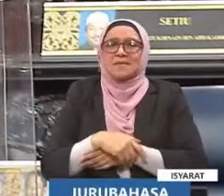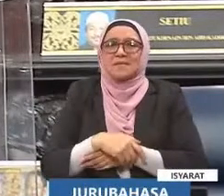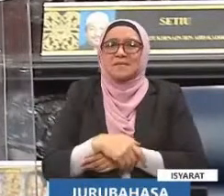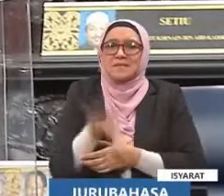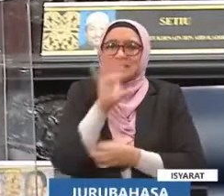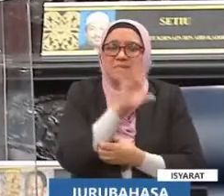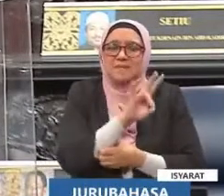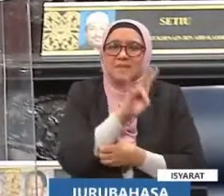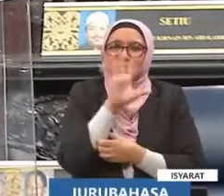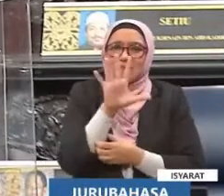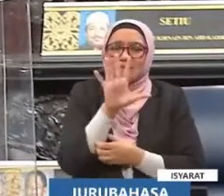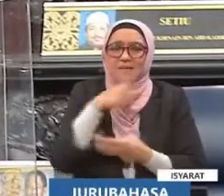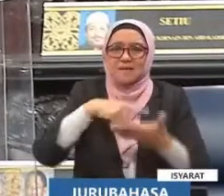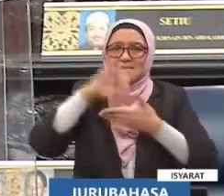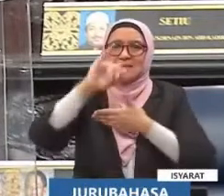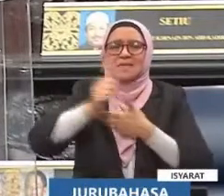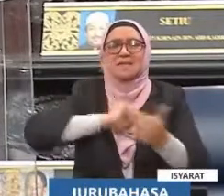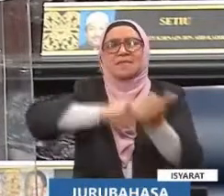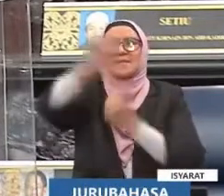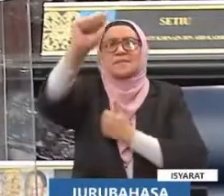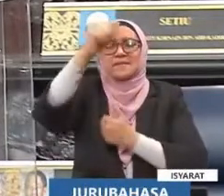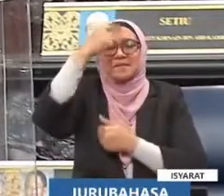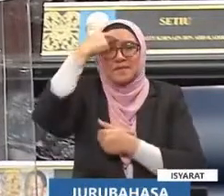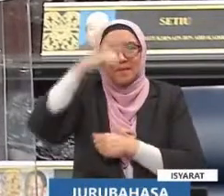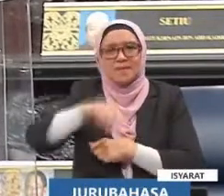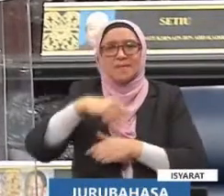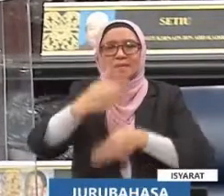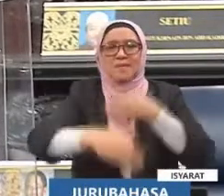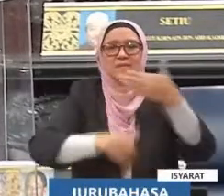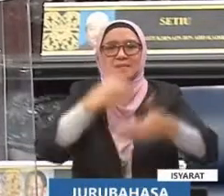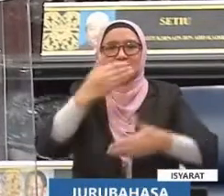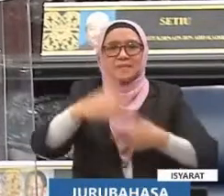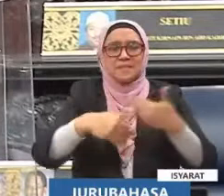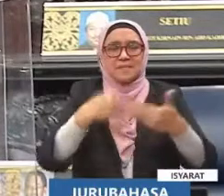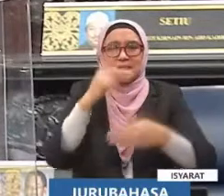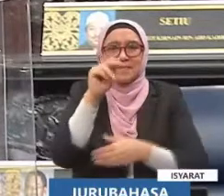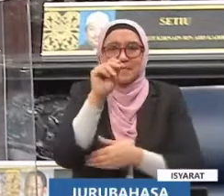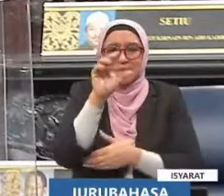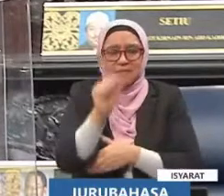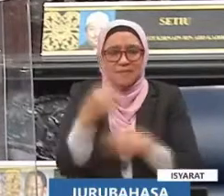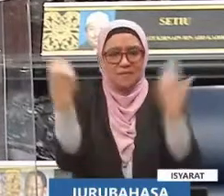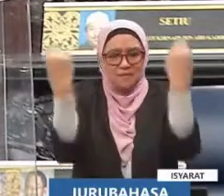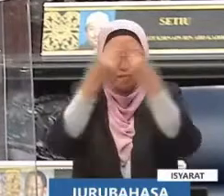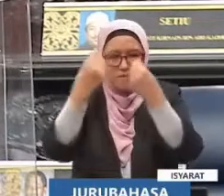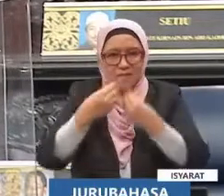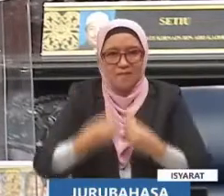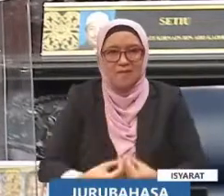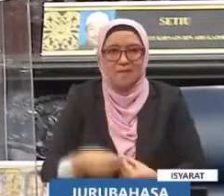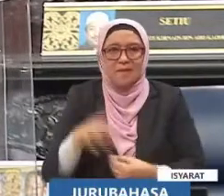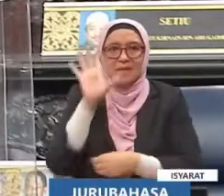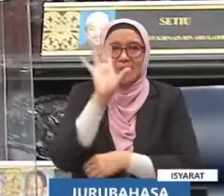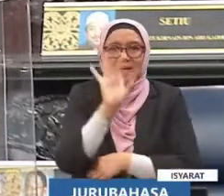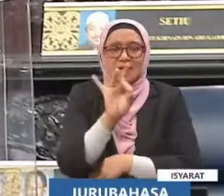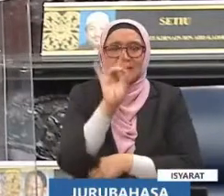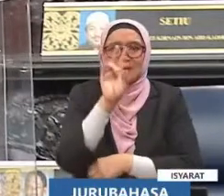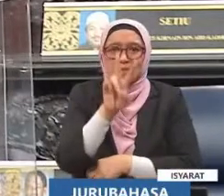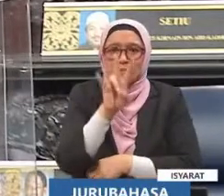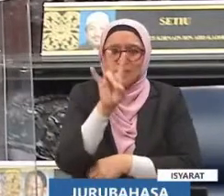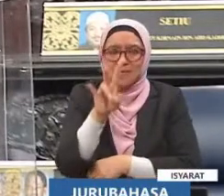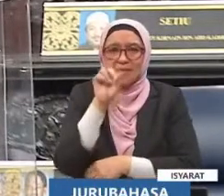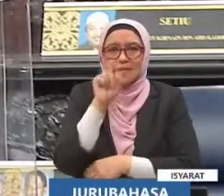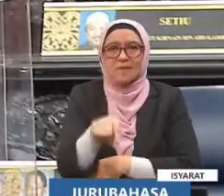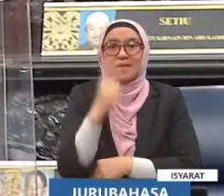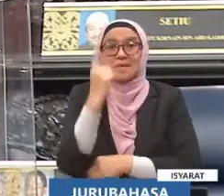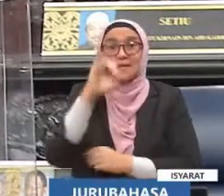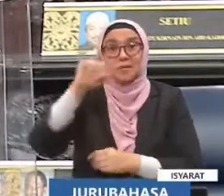Project telah diluluskan untuk di pelaksanaan dengan cosplay jumlah 800 ke-27 per-peran